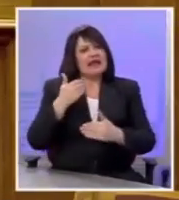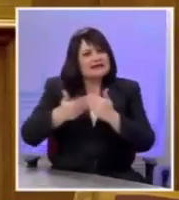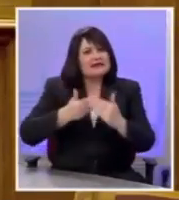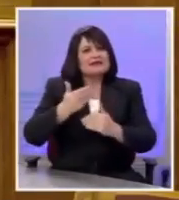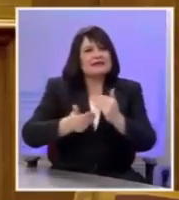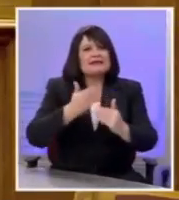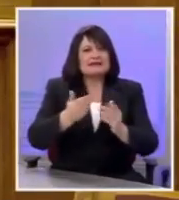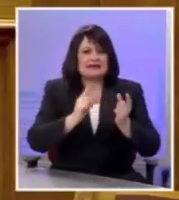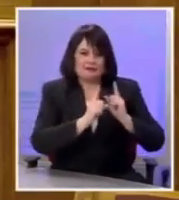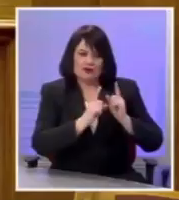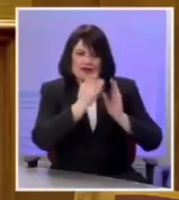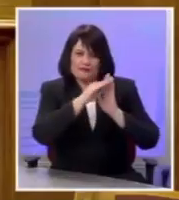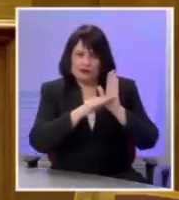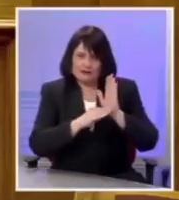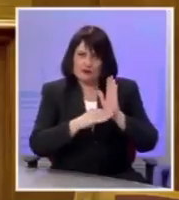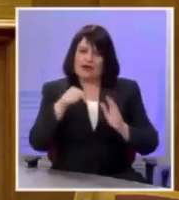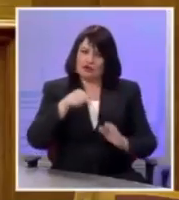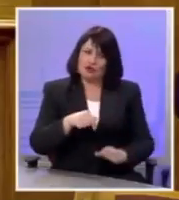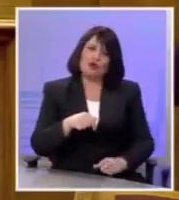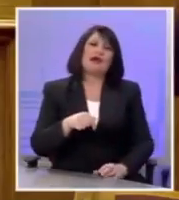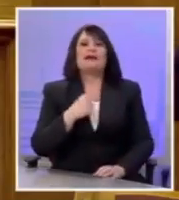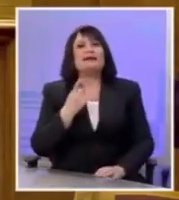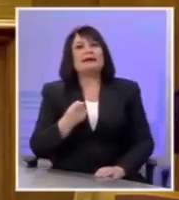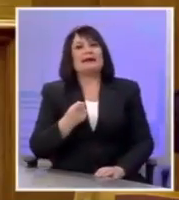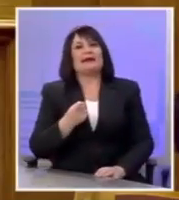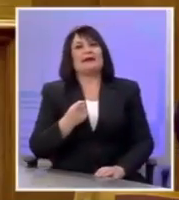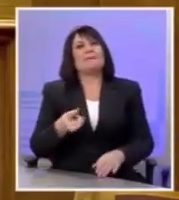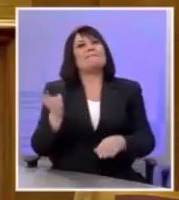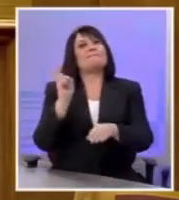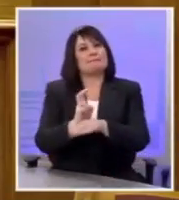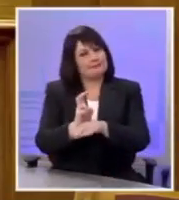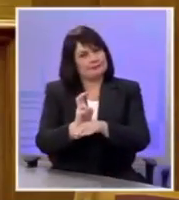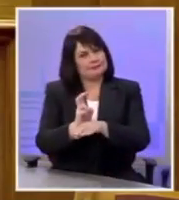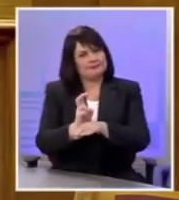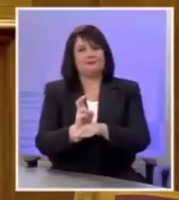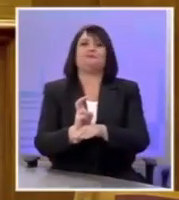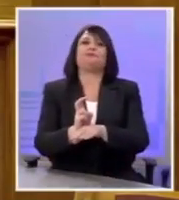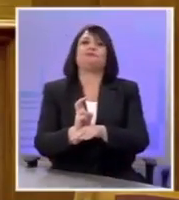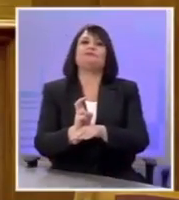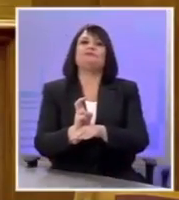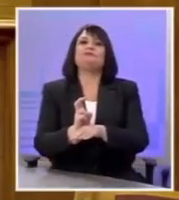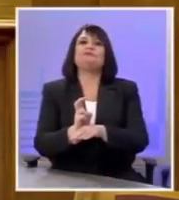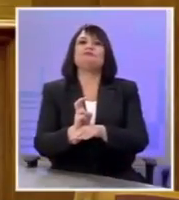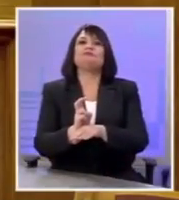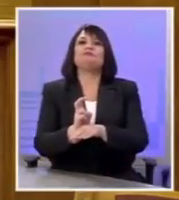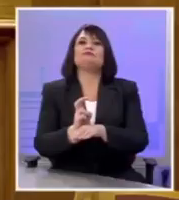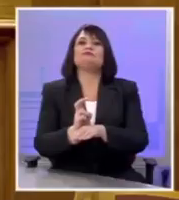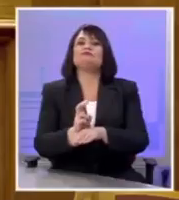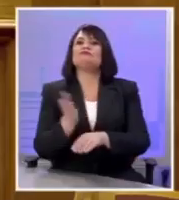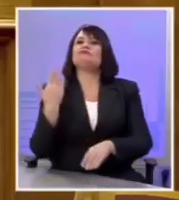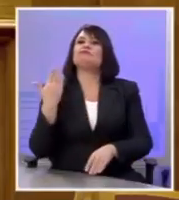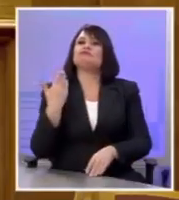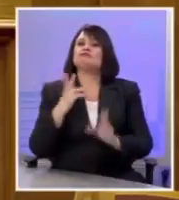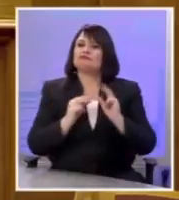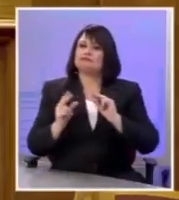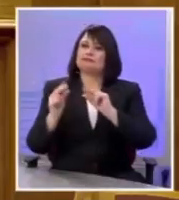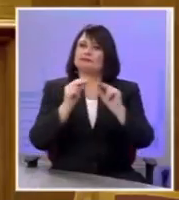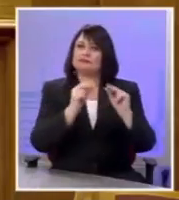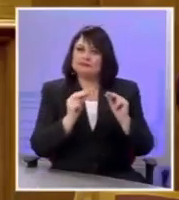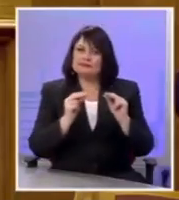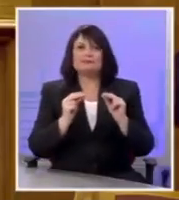στα συμφωνηθέντα. Τώρα φτάνουμε σε αυτά που τα παρκαρίσαμε. Που εκεί ήρθε την προηγούμενη συζήτηση